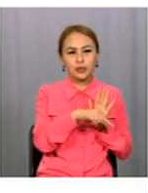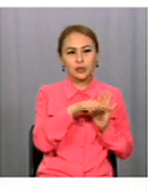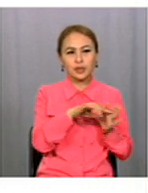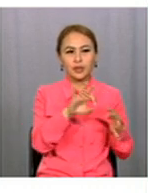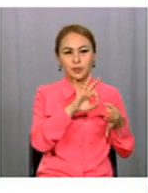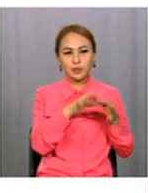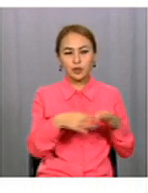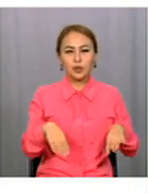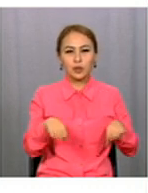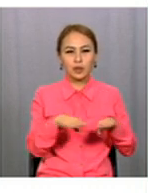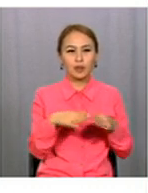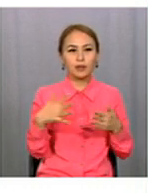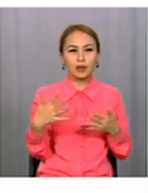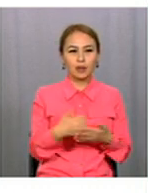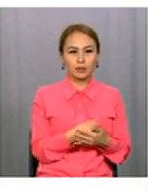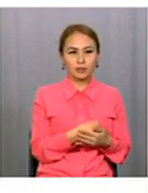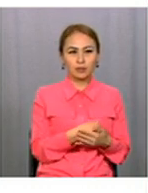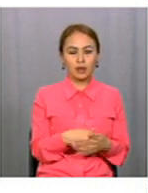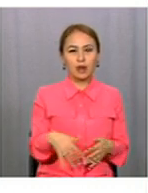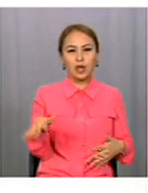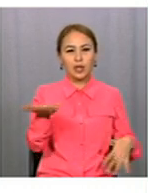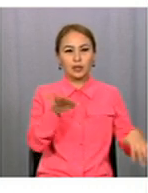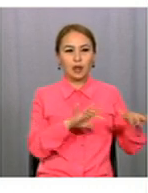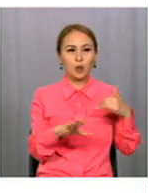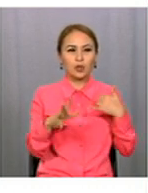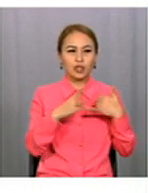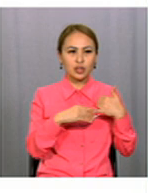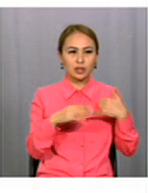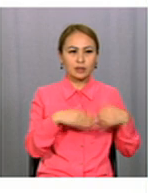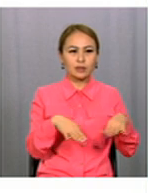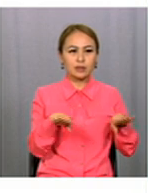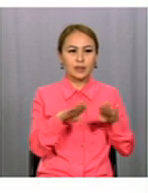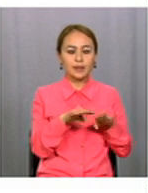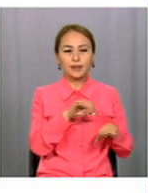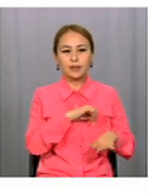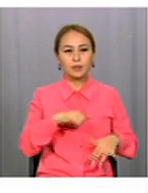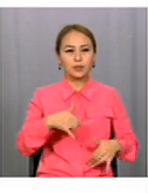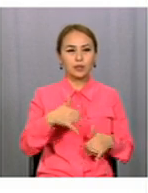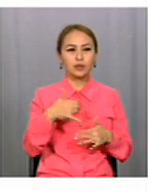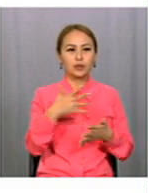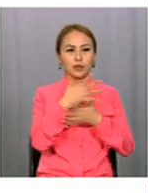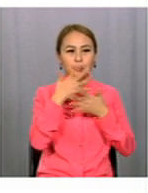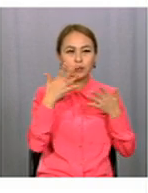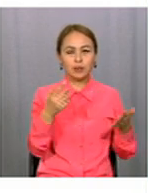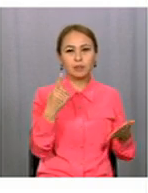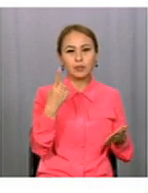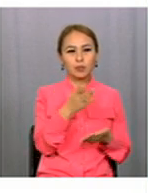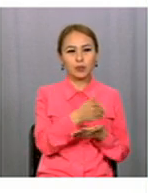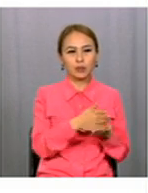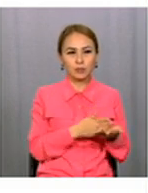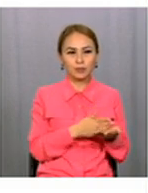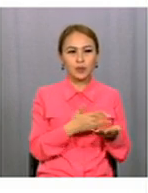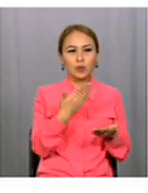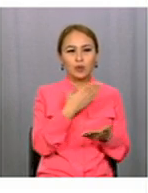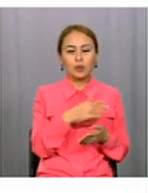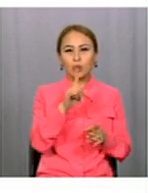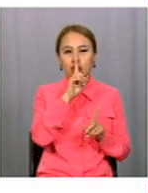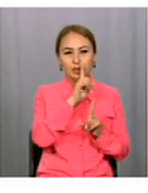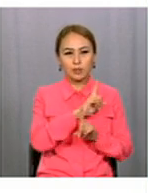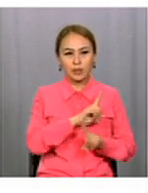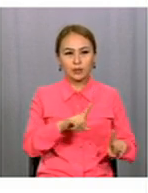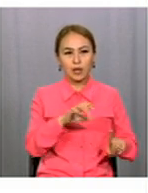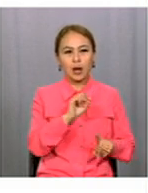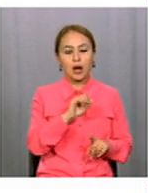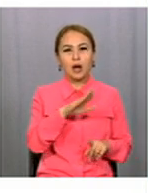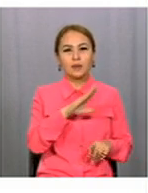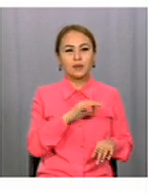ішінде кейіптеу екені анық. Тау жер қыртысының ең биік, үлкен бір бөлігі. Ол